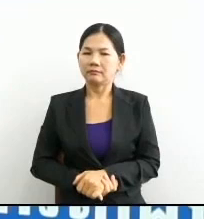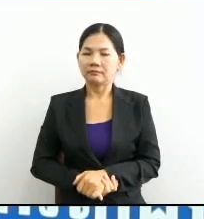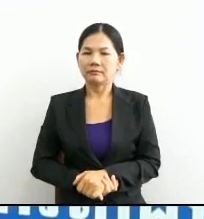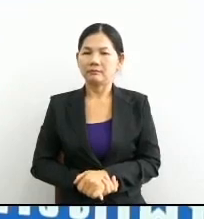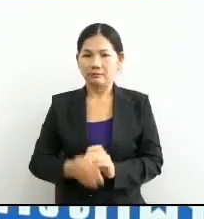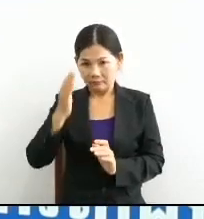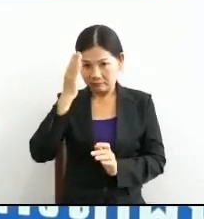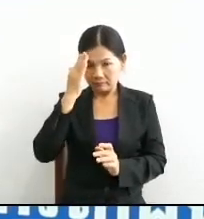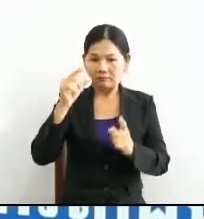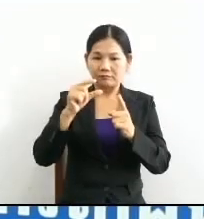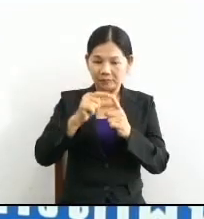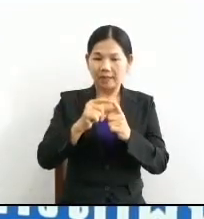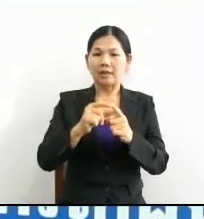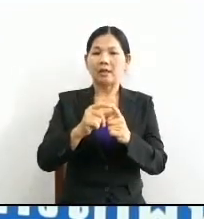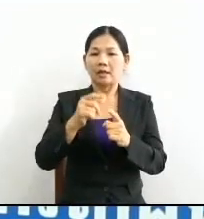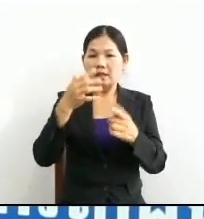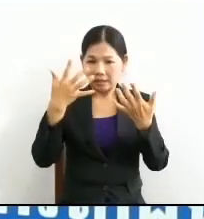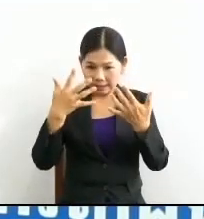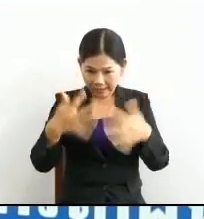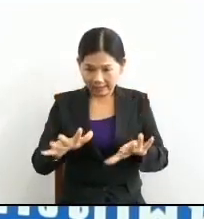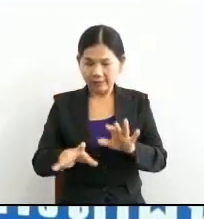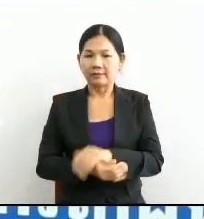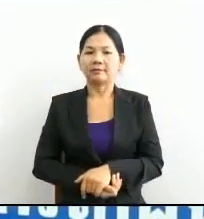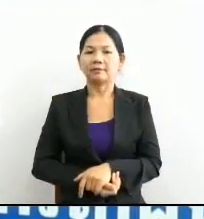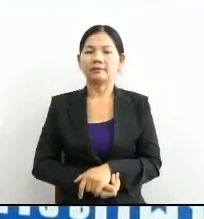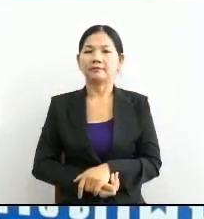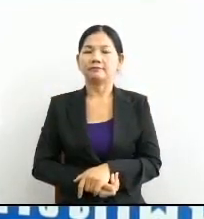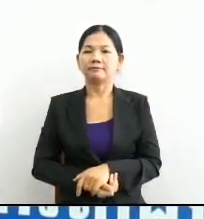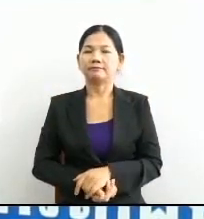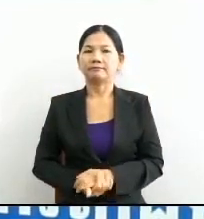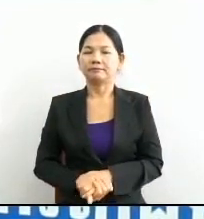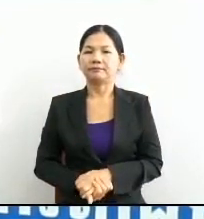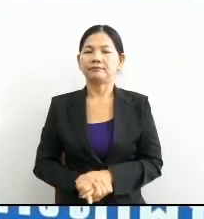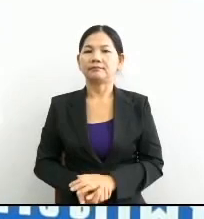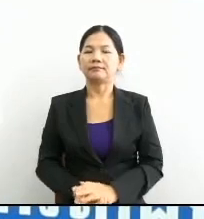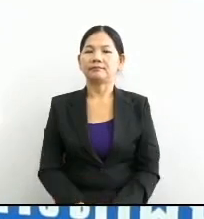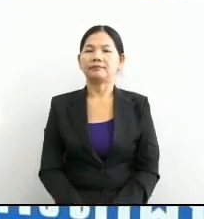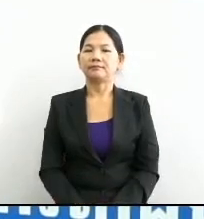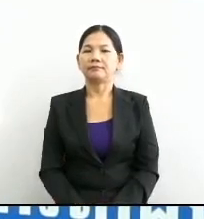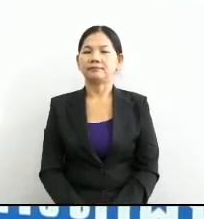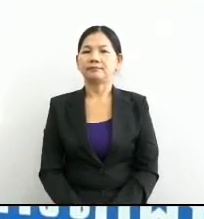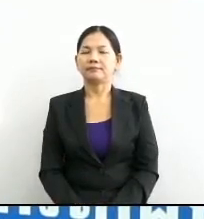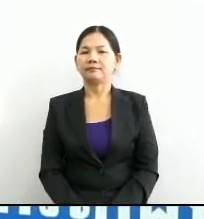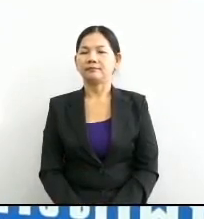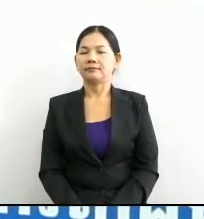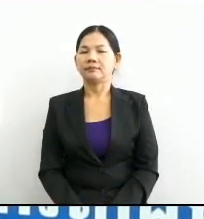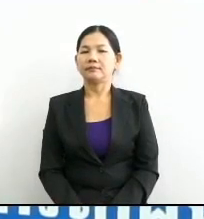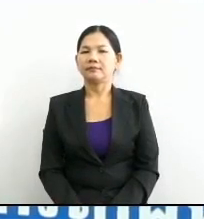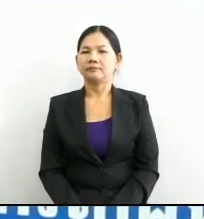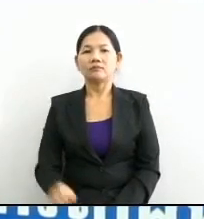má nó rộp tiện đây nó khổ ai xoay rồi hàng cái này rồi hai ở đây khổ lục chơi như nào ai tục ý ạ tục tế nó chỉ làm con chỉ buổi mê